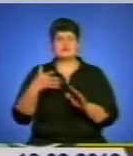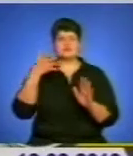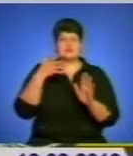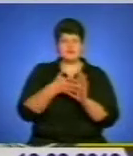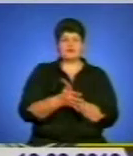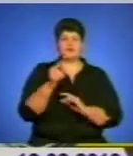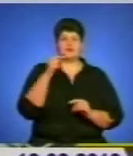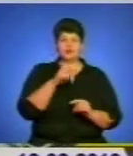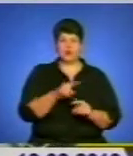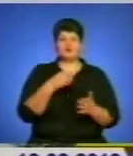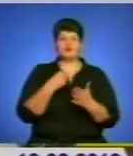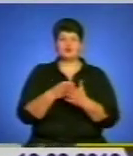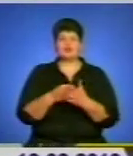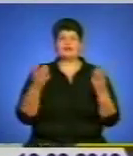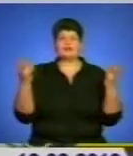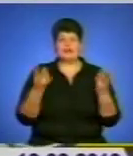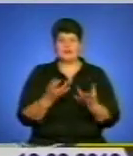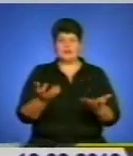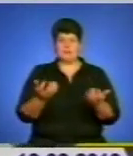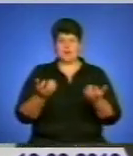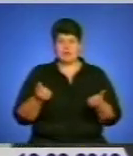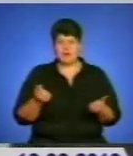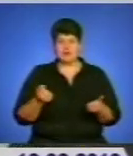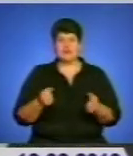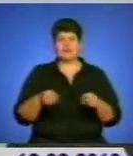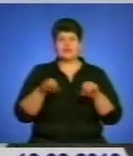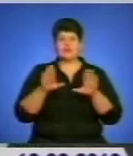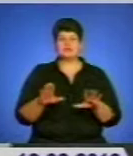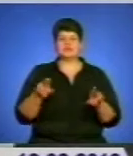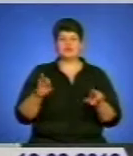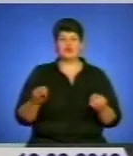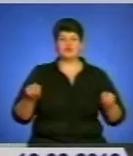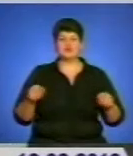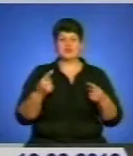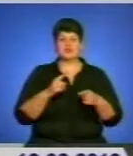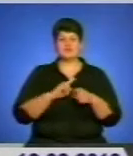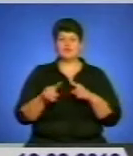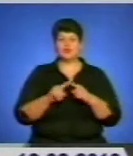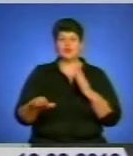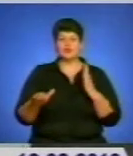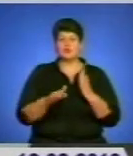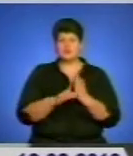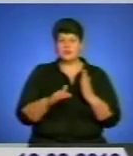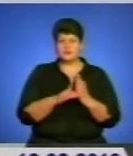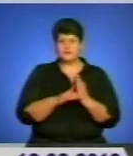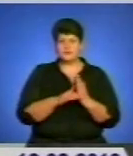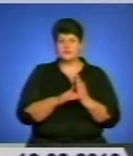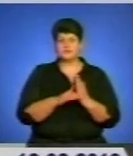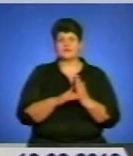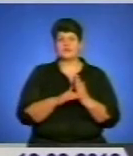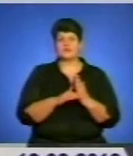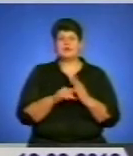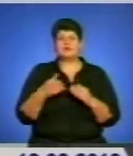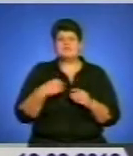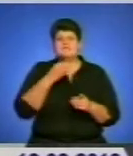що бюджет треба приймати рішення по створенню екстреної швидкої медичної допомоги, і